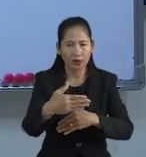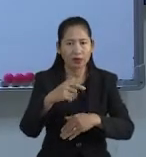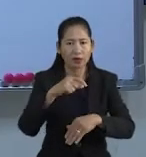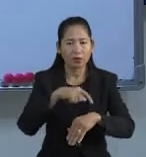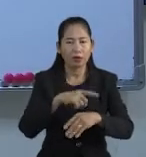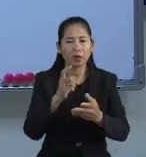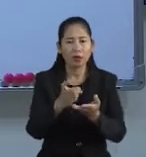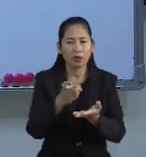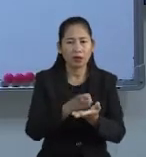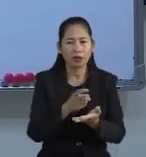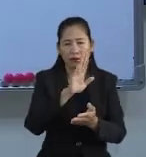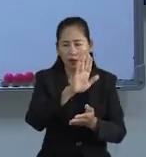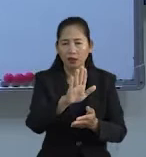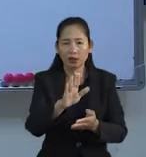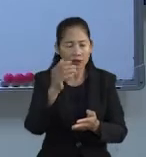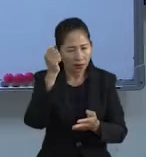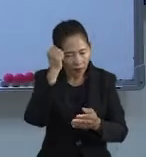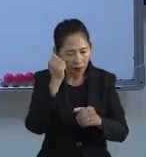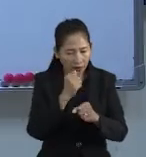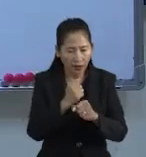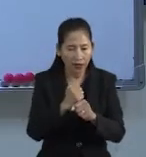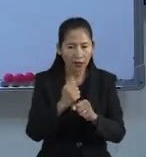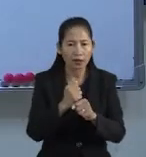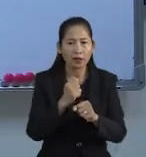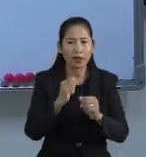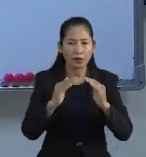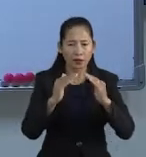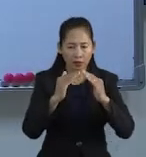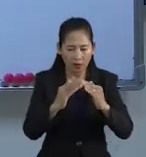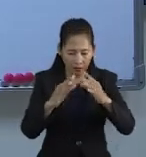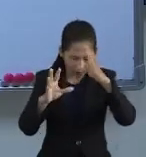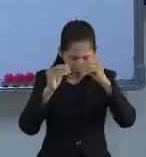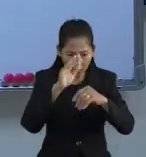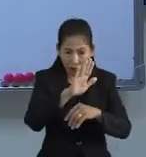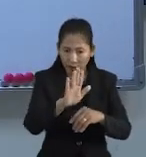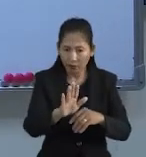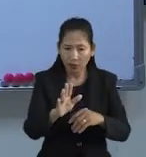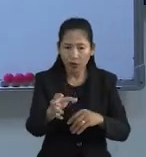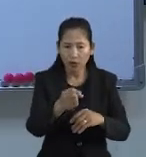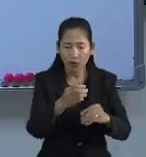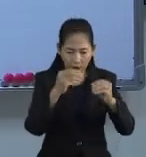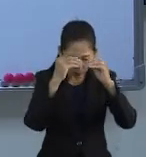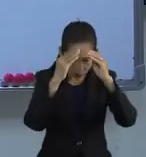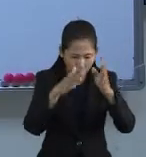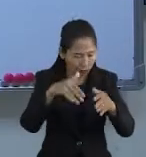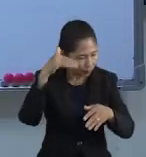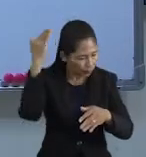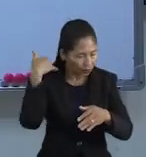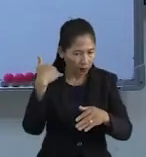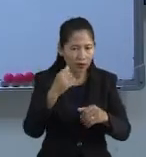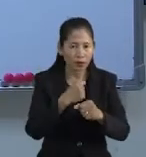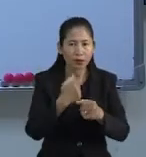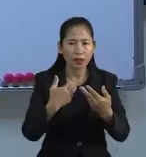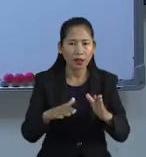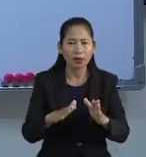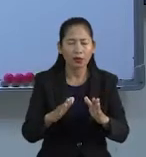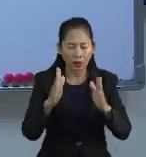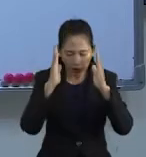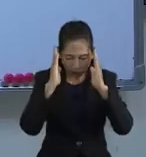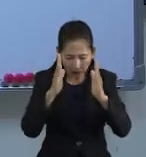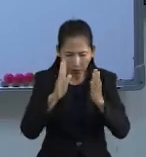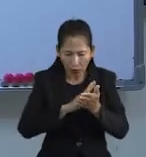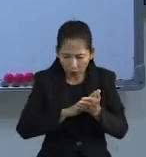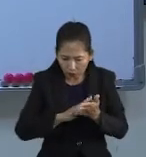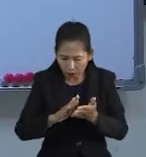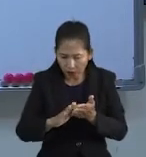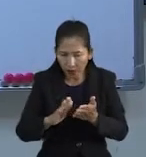gần đợt ngày hãy con complete nè cách ca bỏ sả là con nè vô bên nhà kru lục kru máu hay phư hai ở vô cho tục đã ở